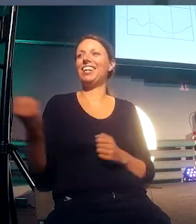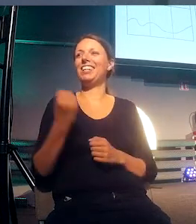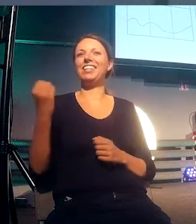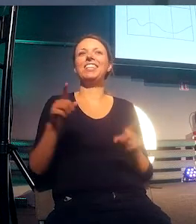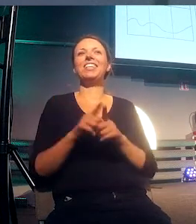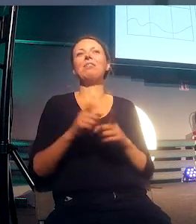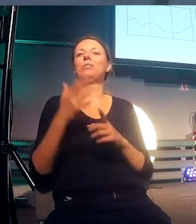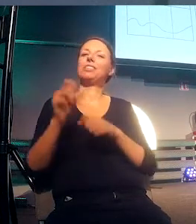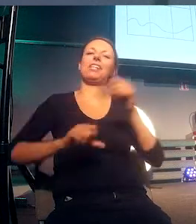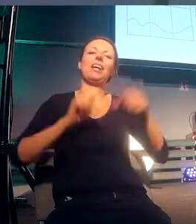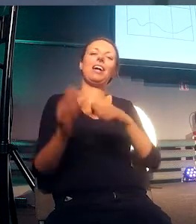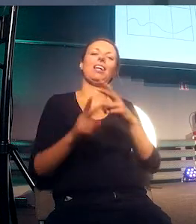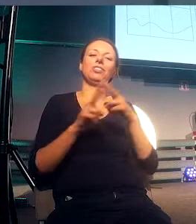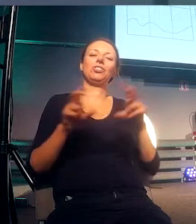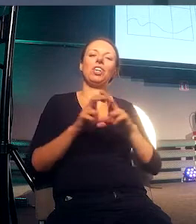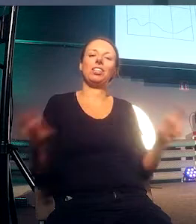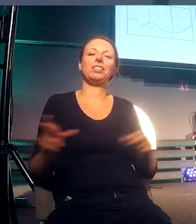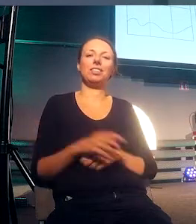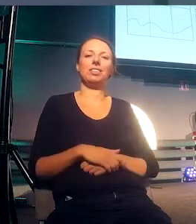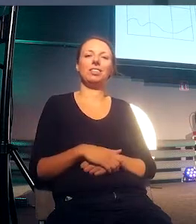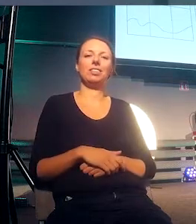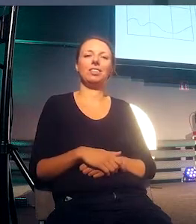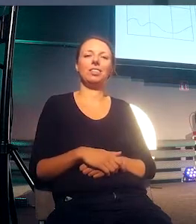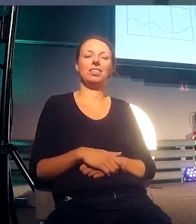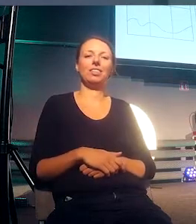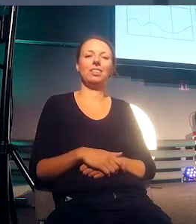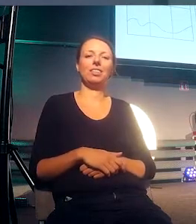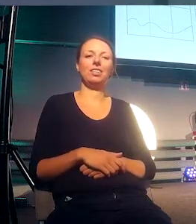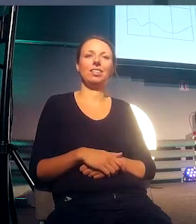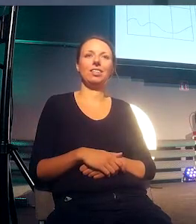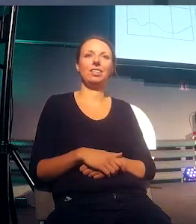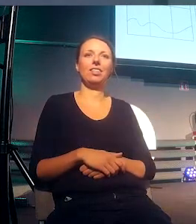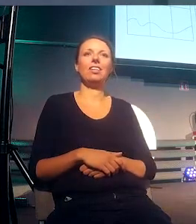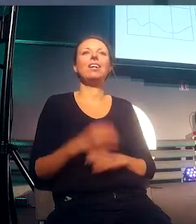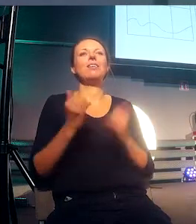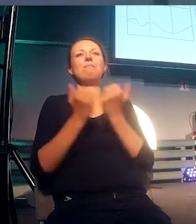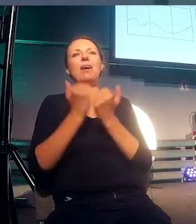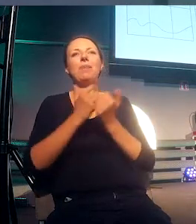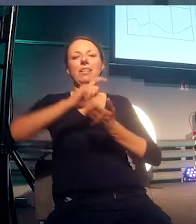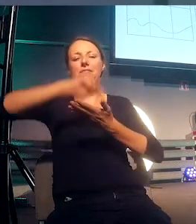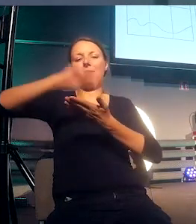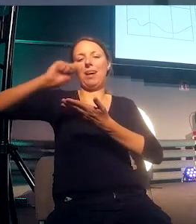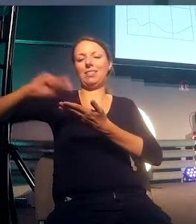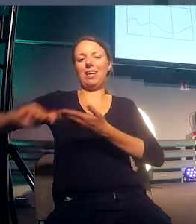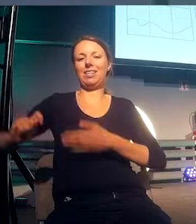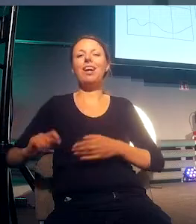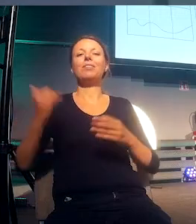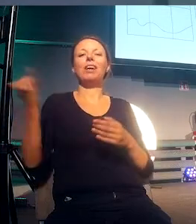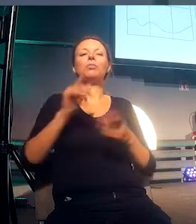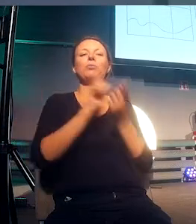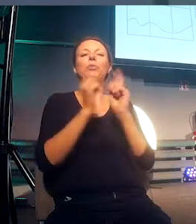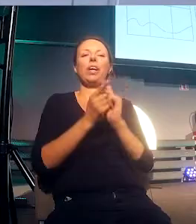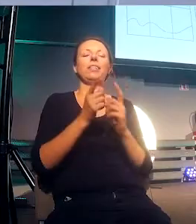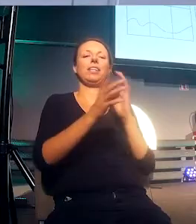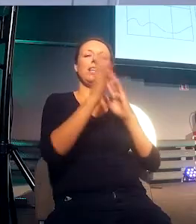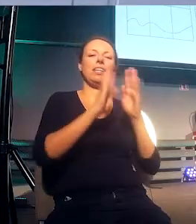czasu, tak wiele jak jest możliwe, papieru i flamastrów. Zwłaszcza na spotkaniach z klientami, czy product